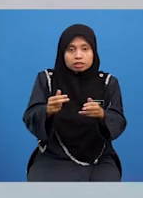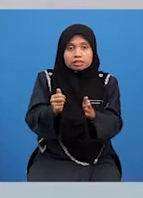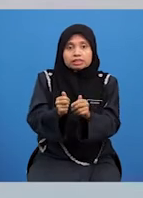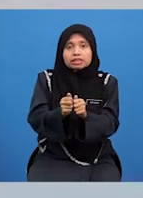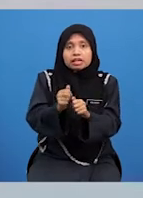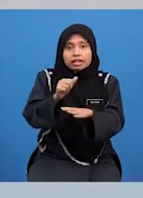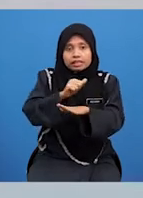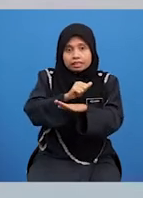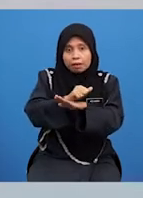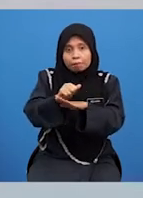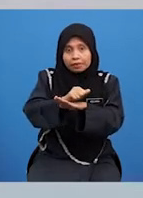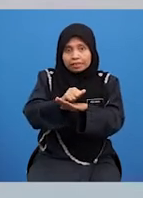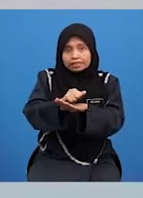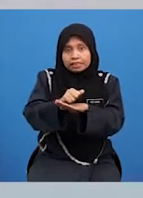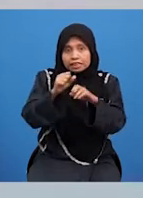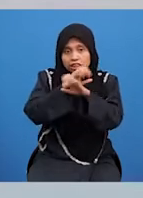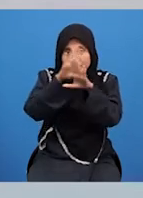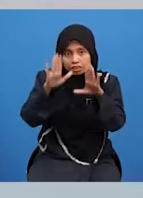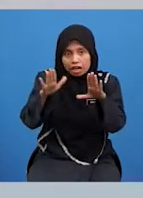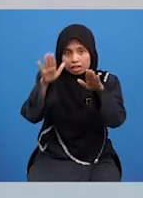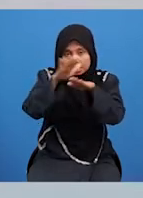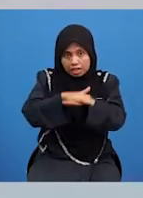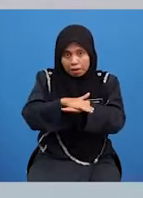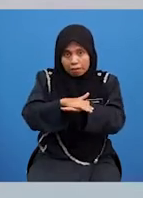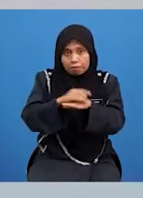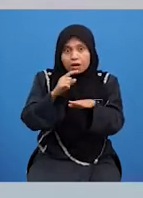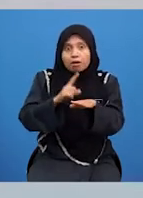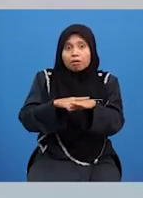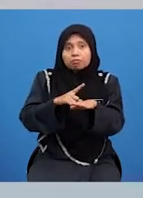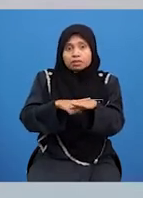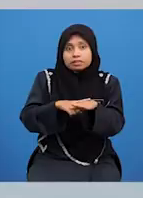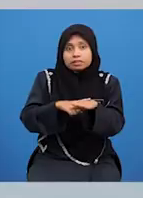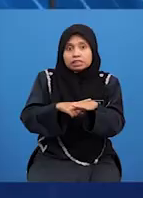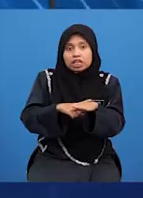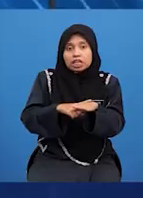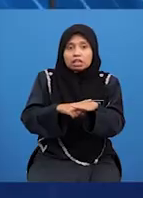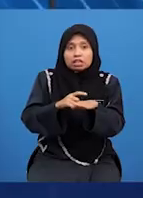gelap yang betul semasa proses shading nanti. Ya, tepat sekali. Jikalau tidak, Cikgu Dons,